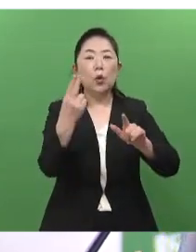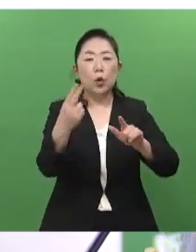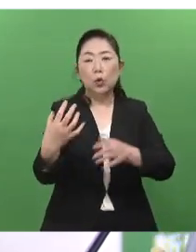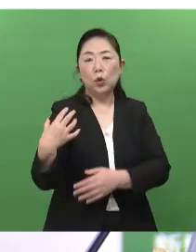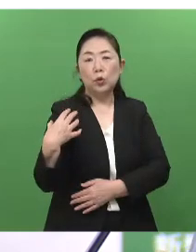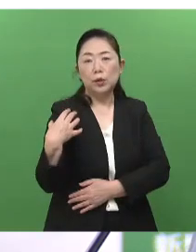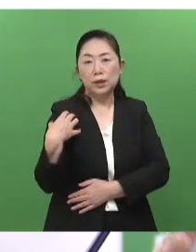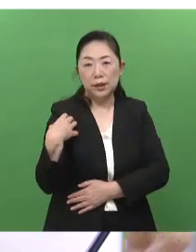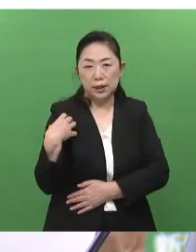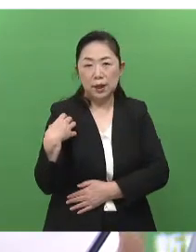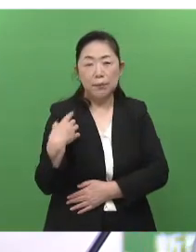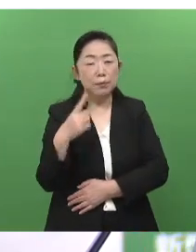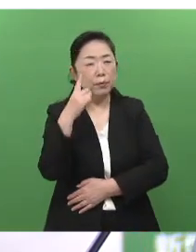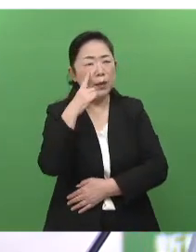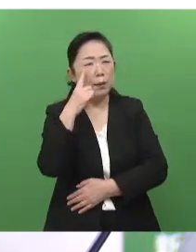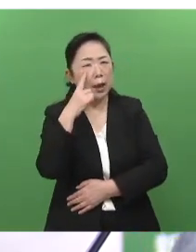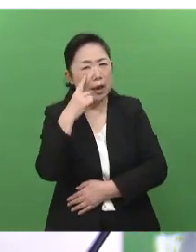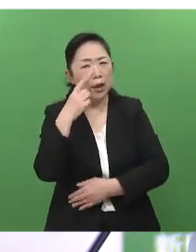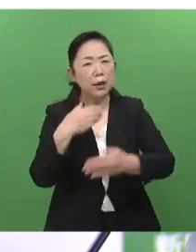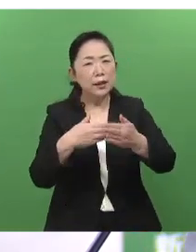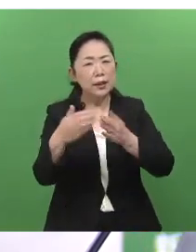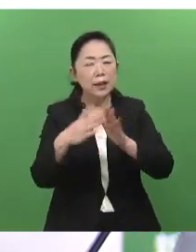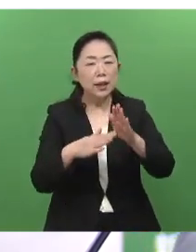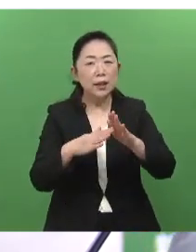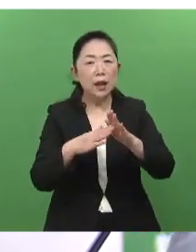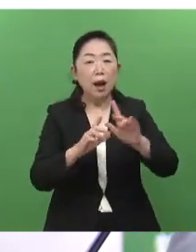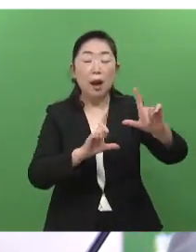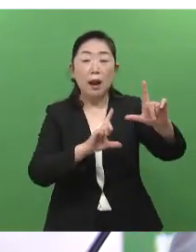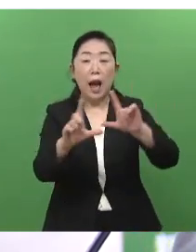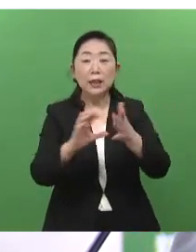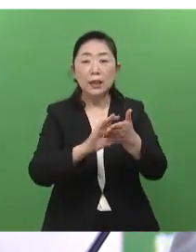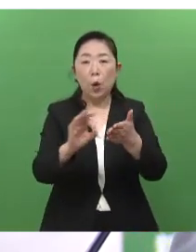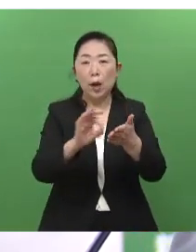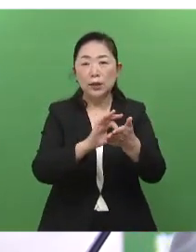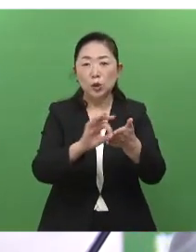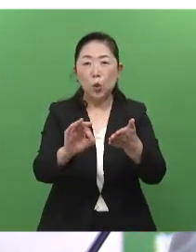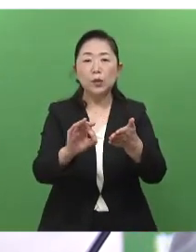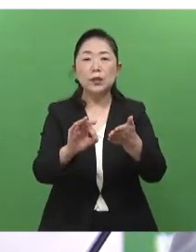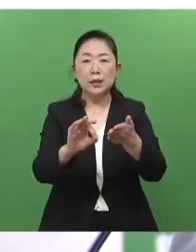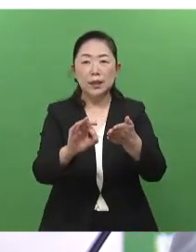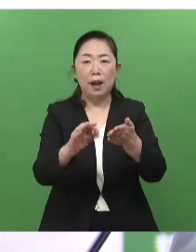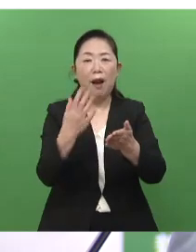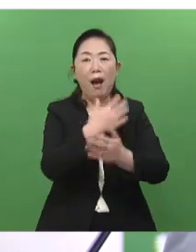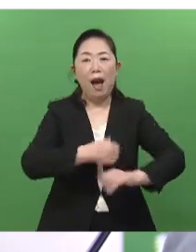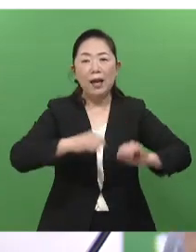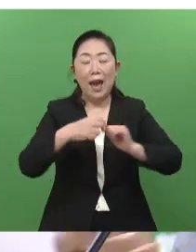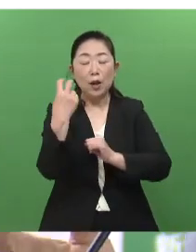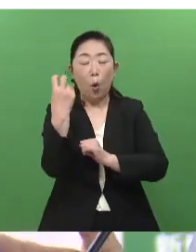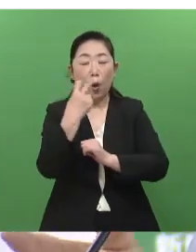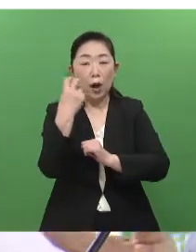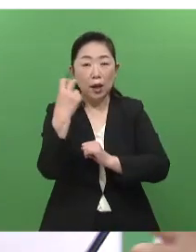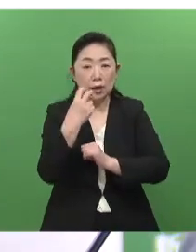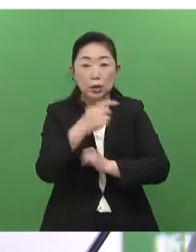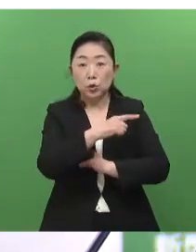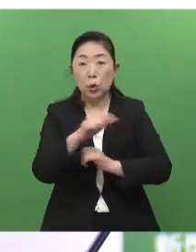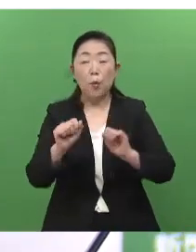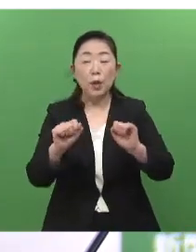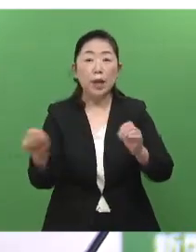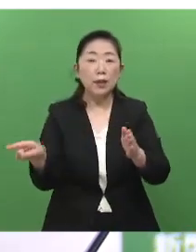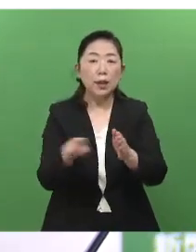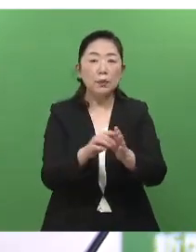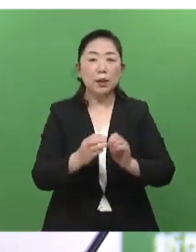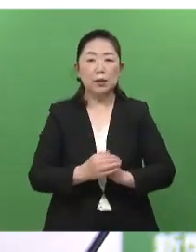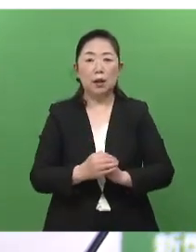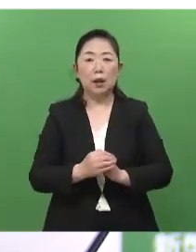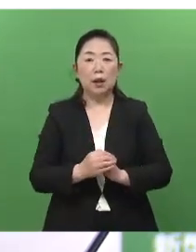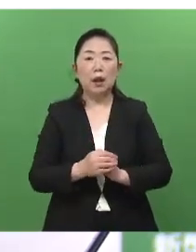として試してきたこと、例えば LINE による健康観察、これをですね、今度は特